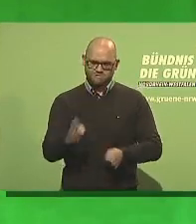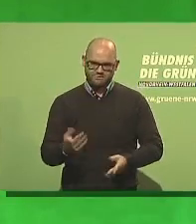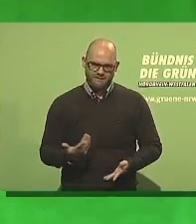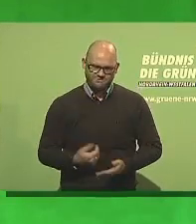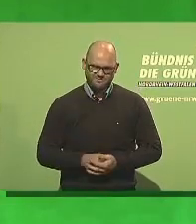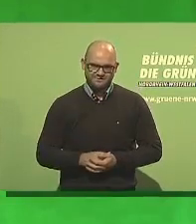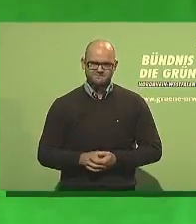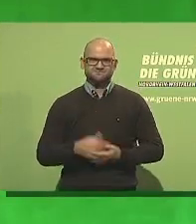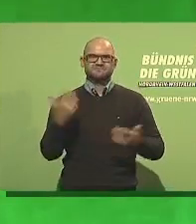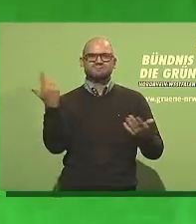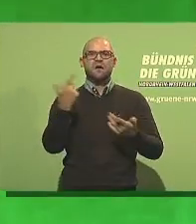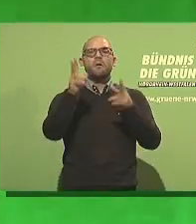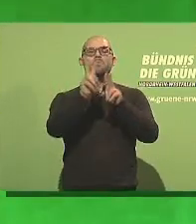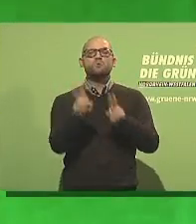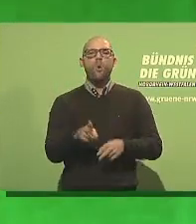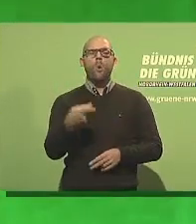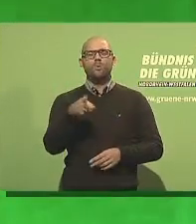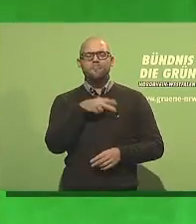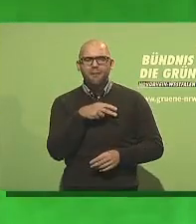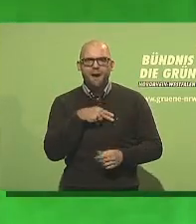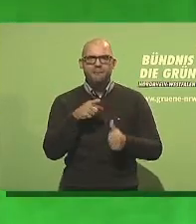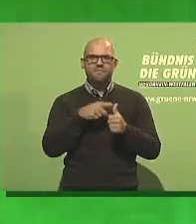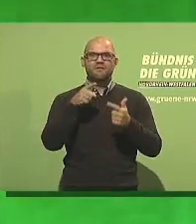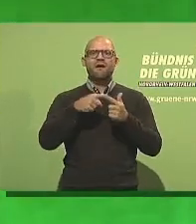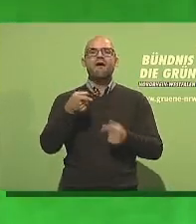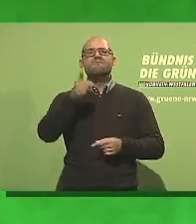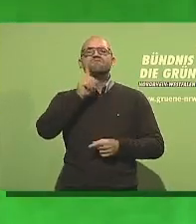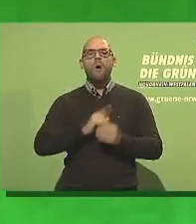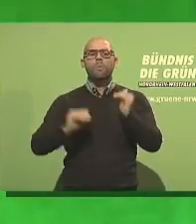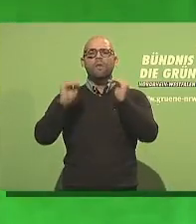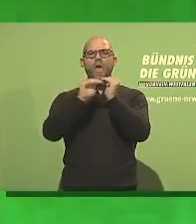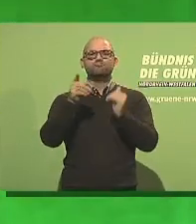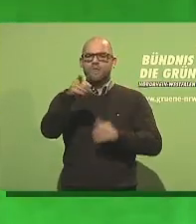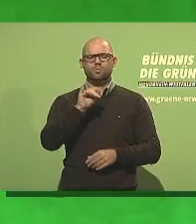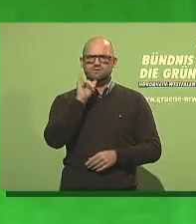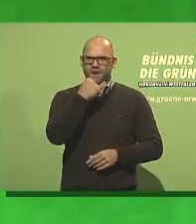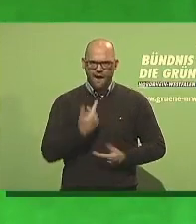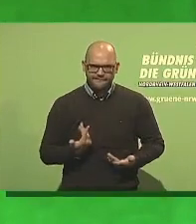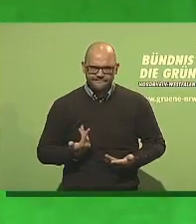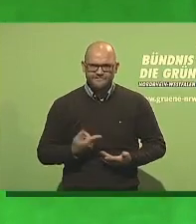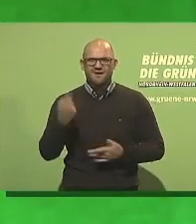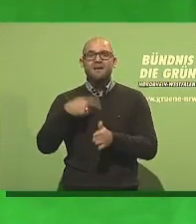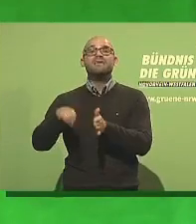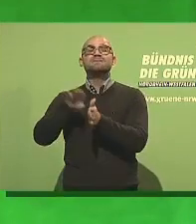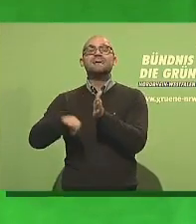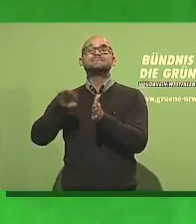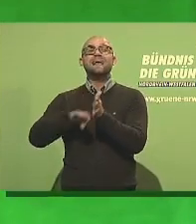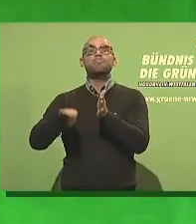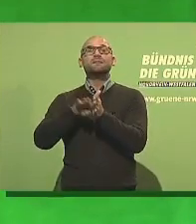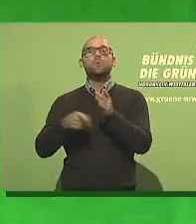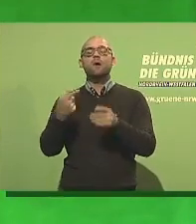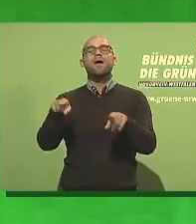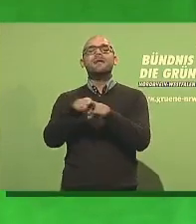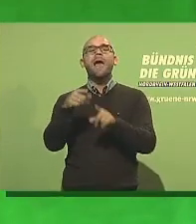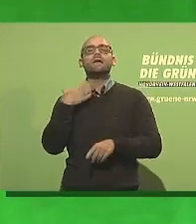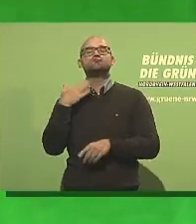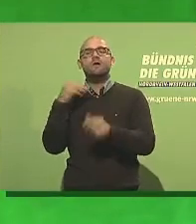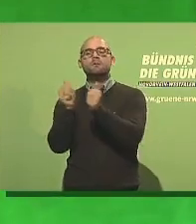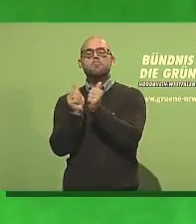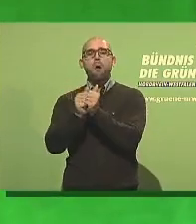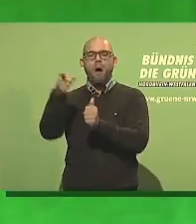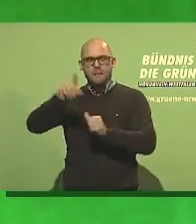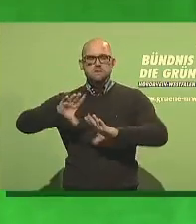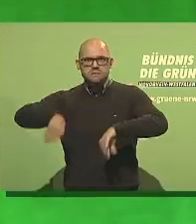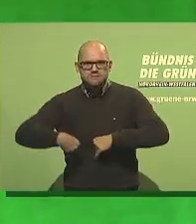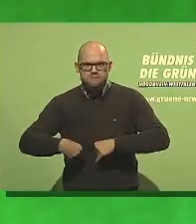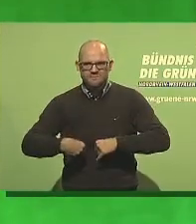Herdprämie, Nein zur Frauengleichstellung in der Wirtschaft, Ja zur Diskriminierung von gleichgeschlechtlichen Paaren. Das ist